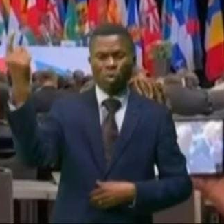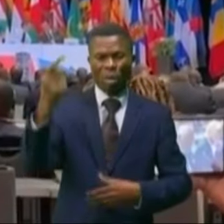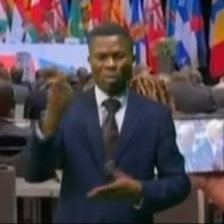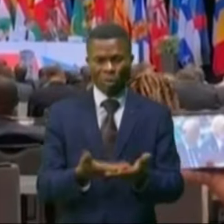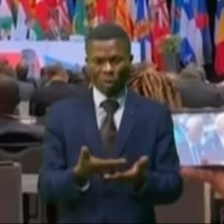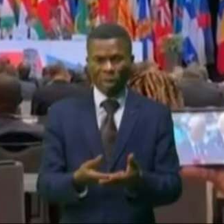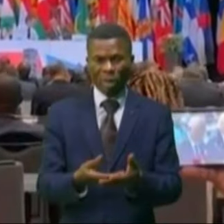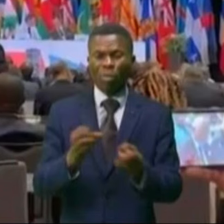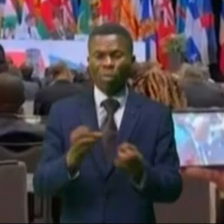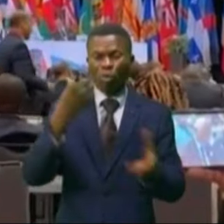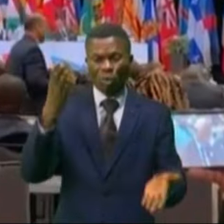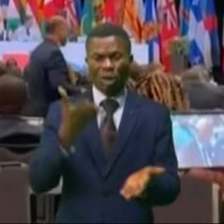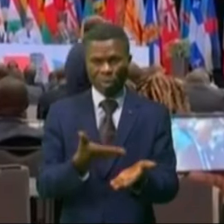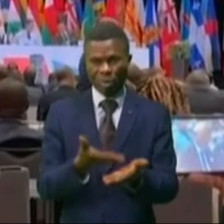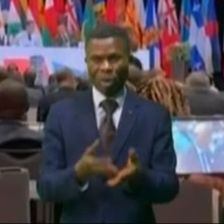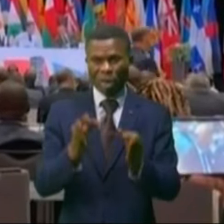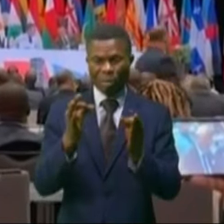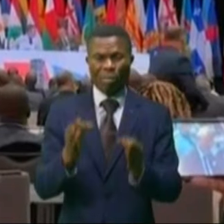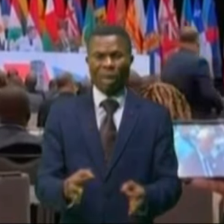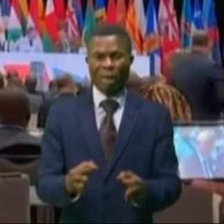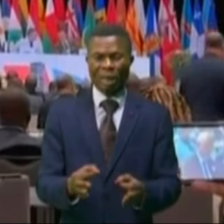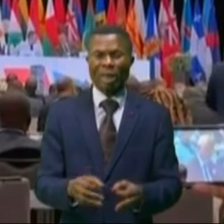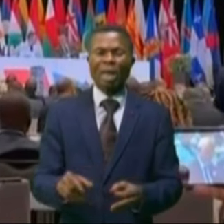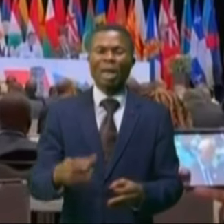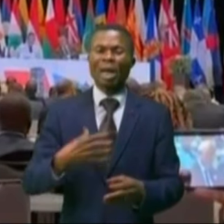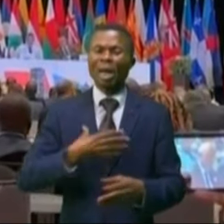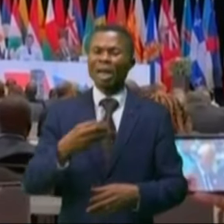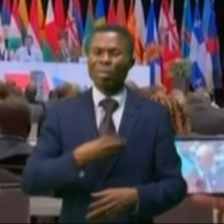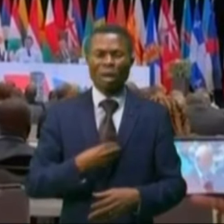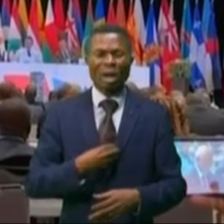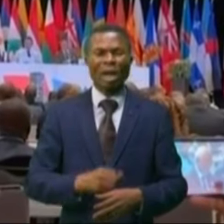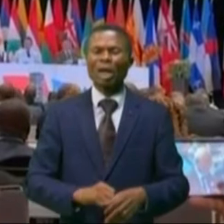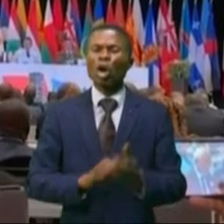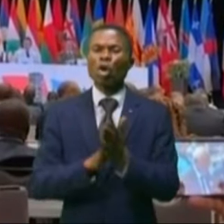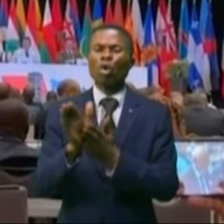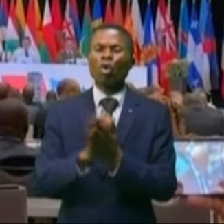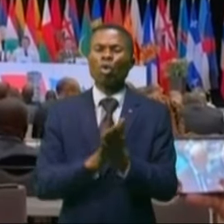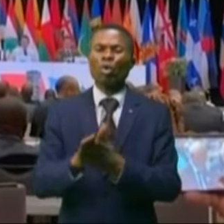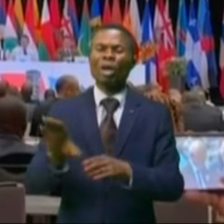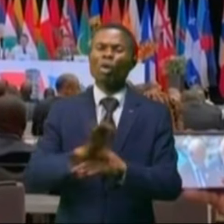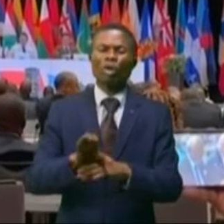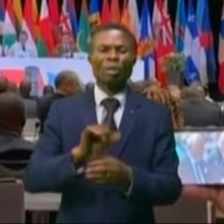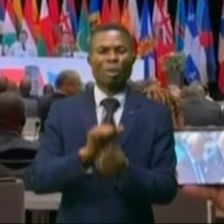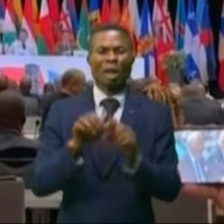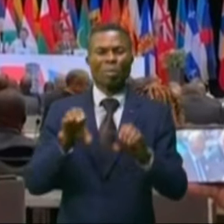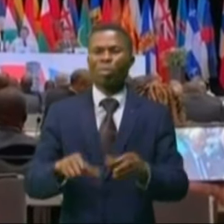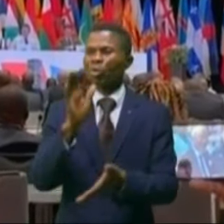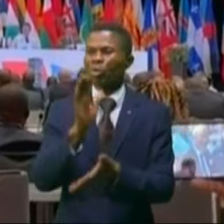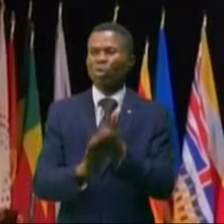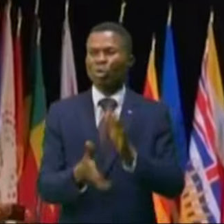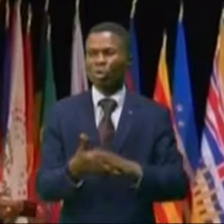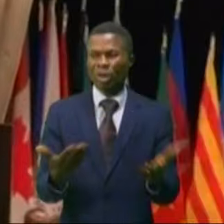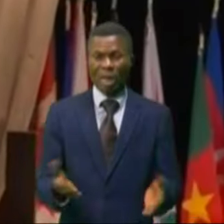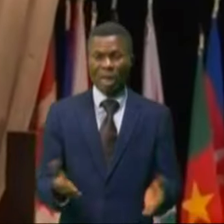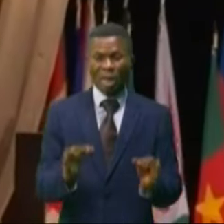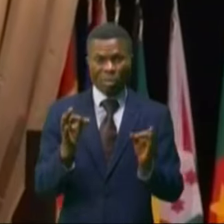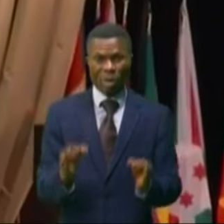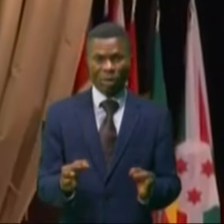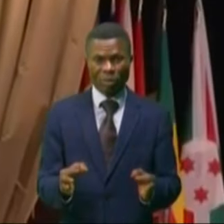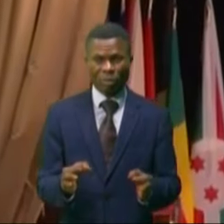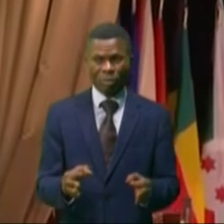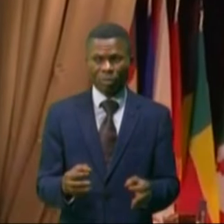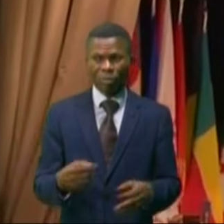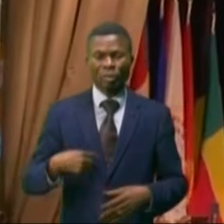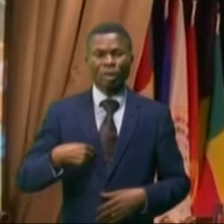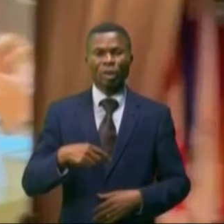son hydrographie avec des eaux douces estimées à 53% pour l'ensemble de l'Afrique, 13%